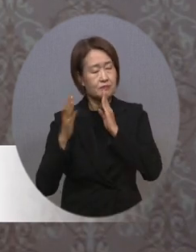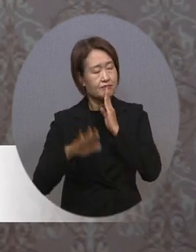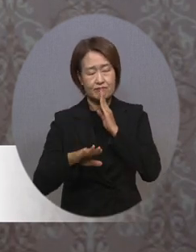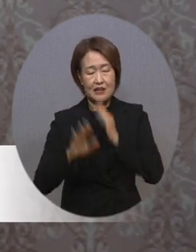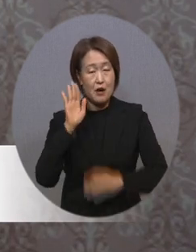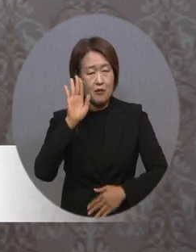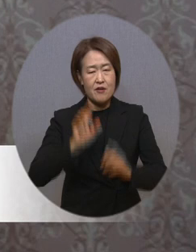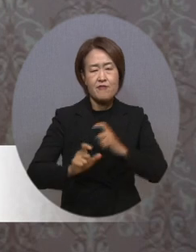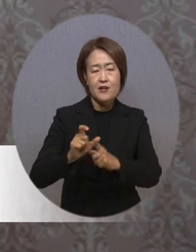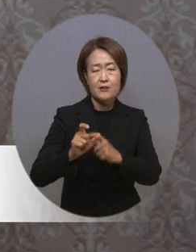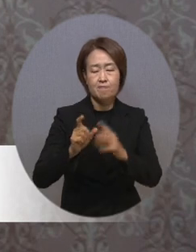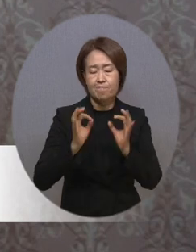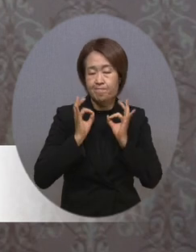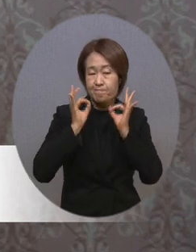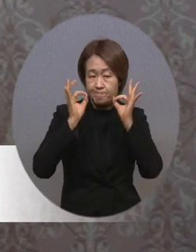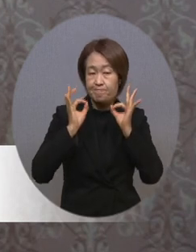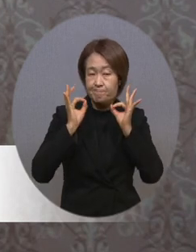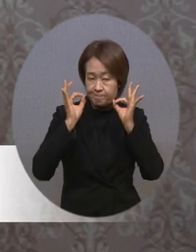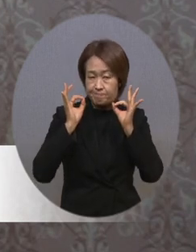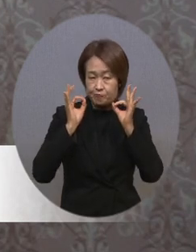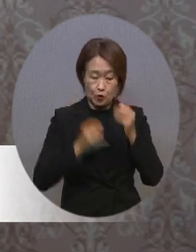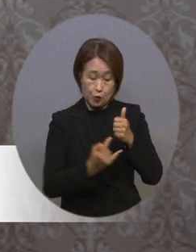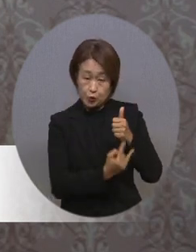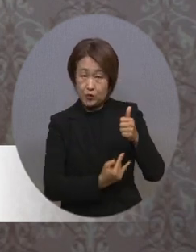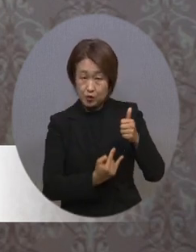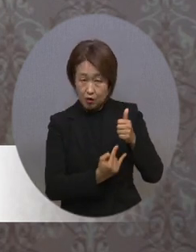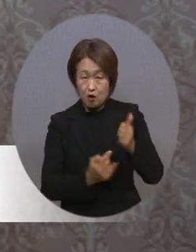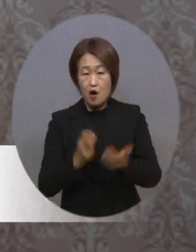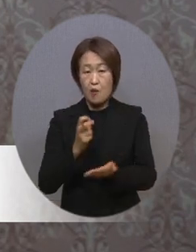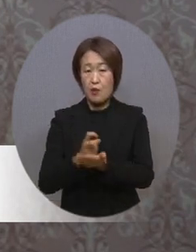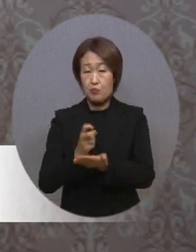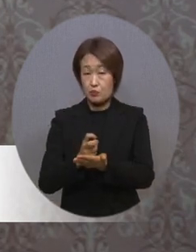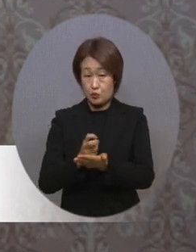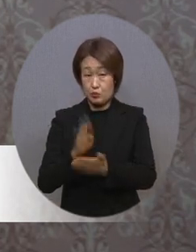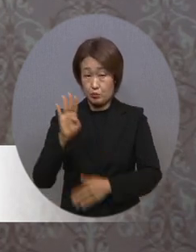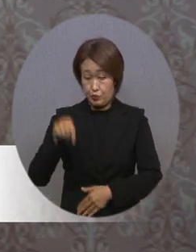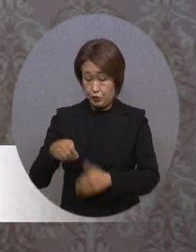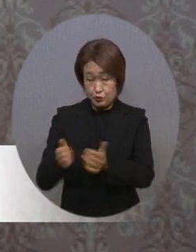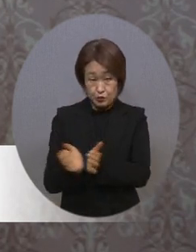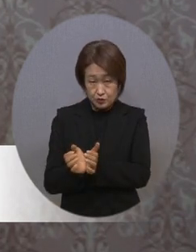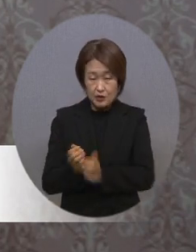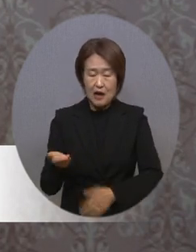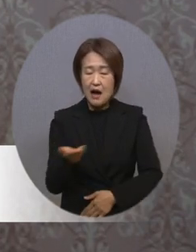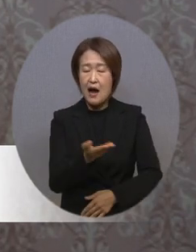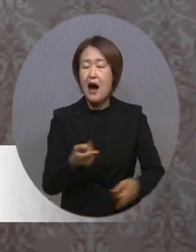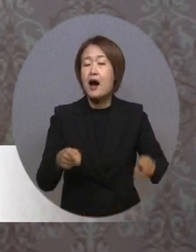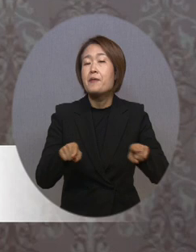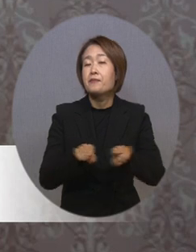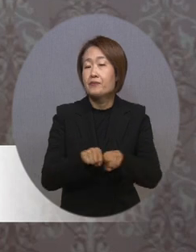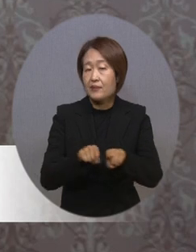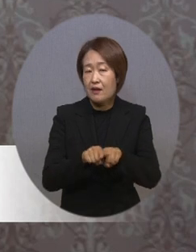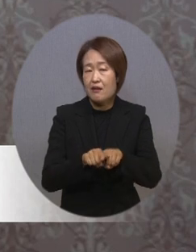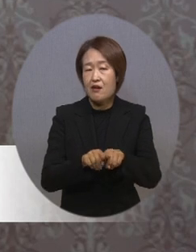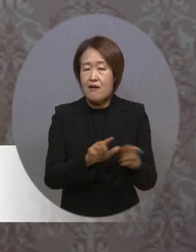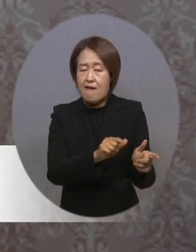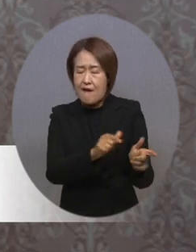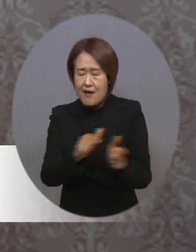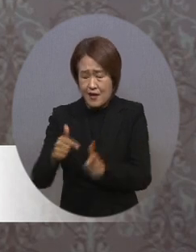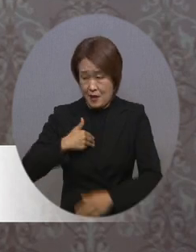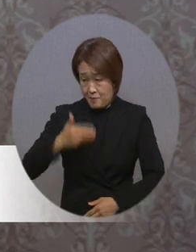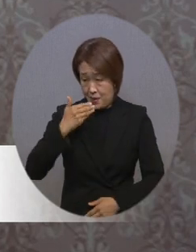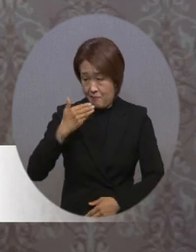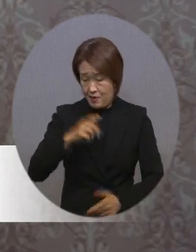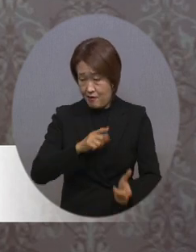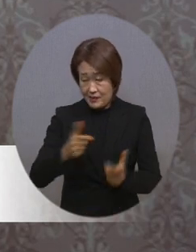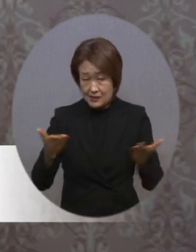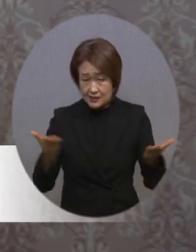일을 최선을 다해서 우리 위원들과 우리 법무부 여러분들과 같이 보람되고 여러 가지로 저희가 할 수 있는